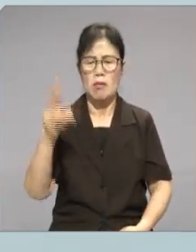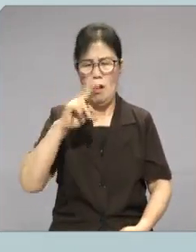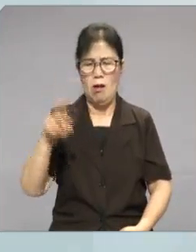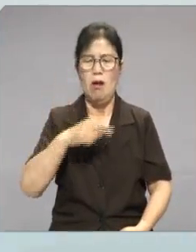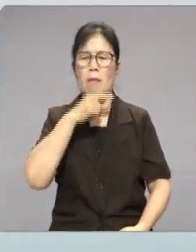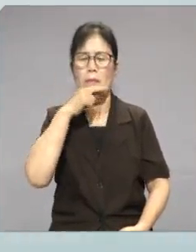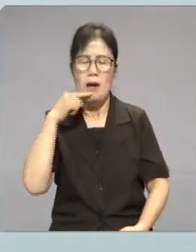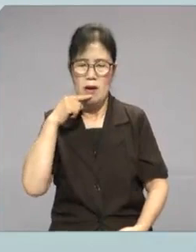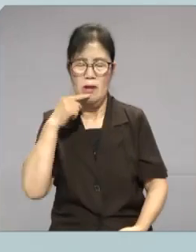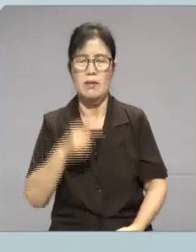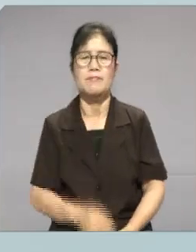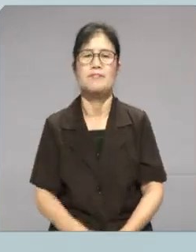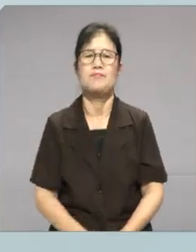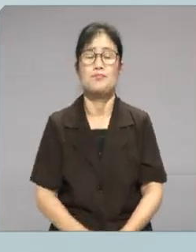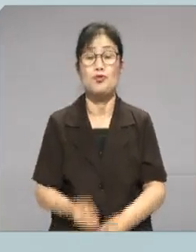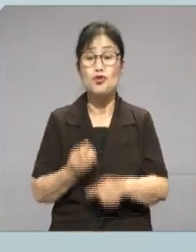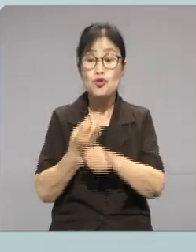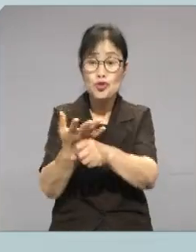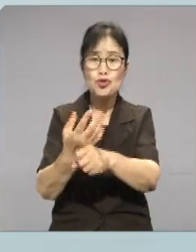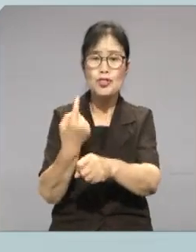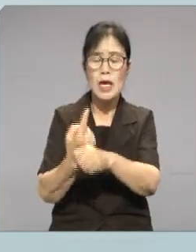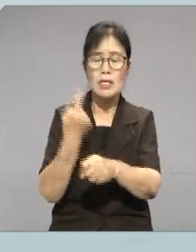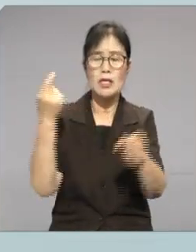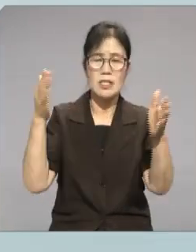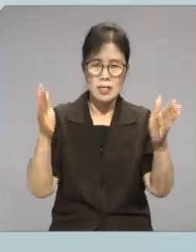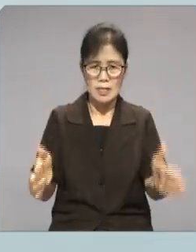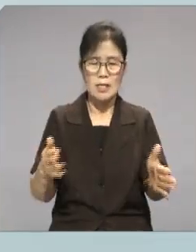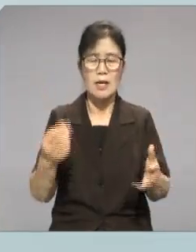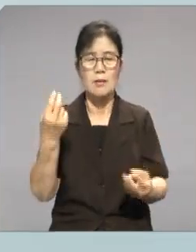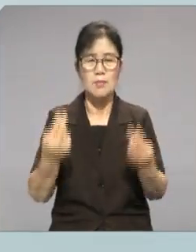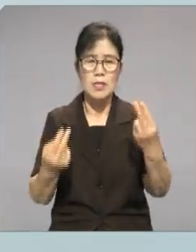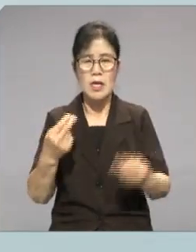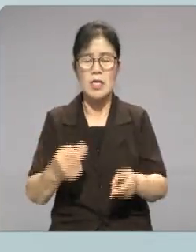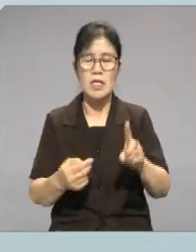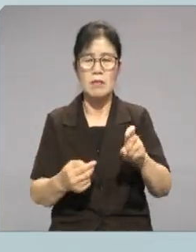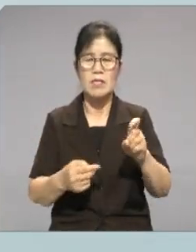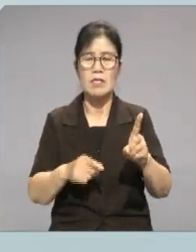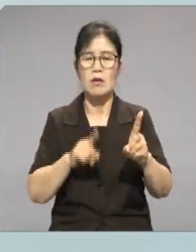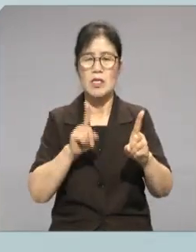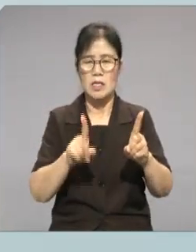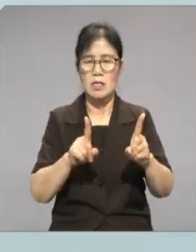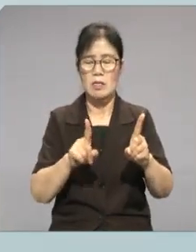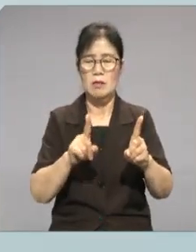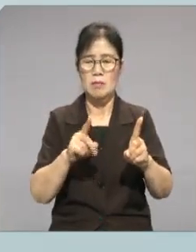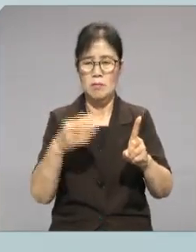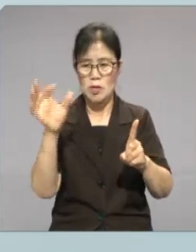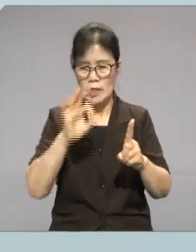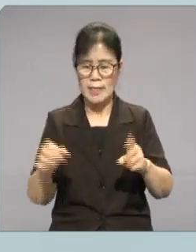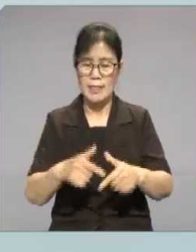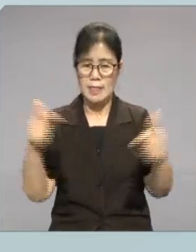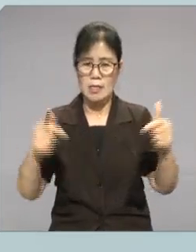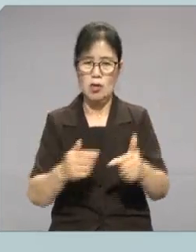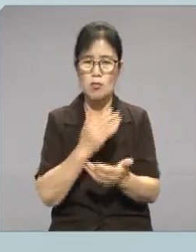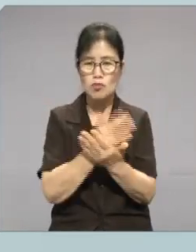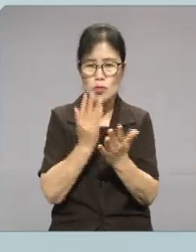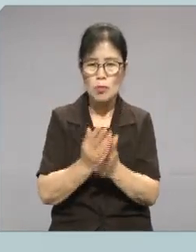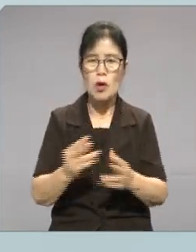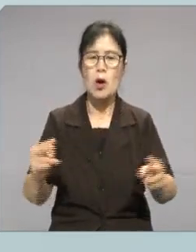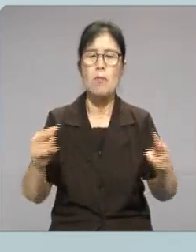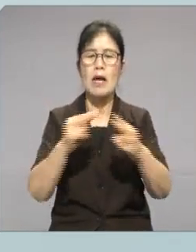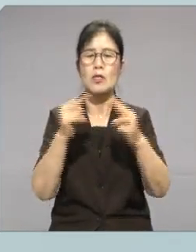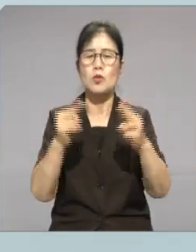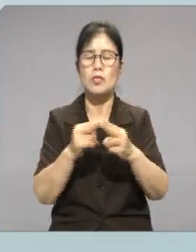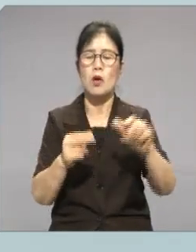기록했습니다. 수출은 지난해 같은 기간에 비해 11.1% 증가했는데 품목별로는